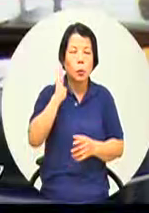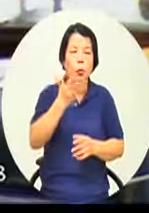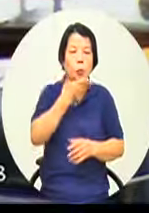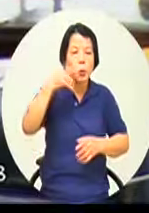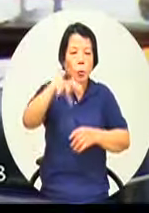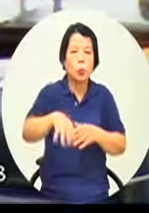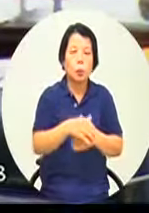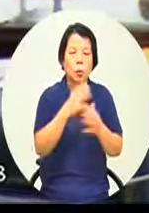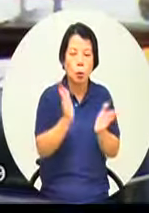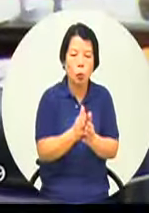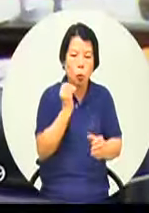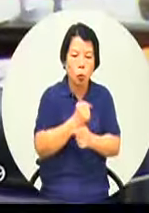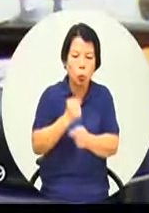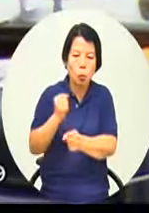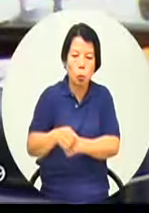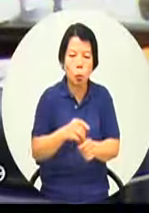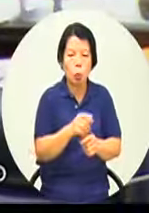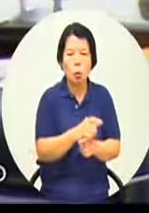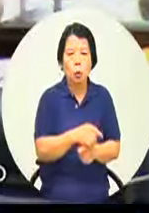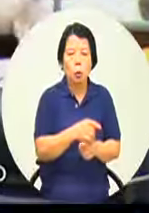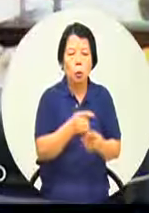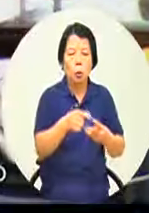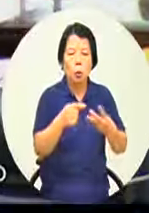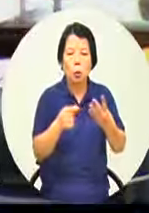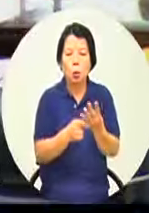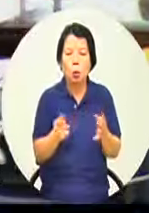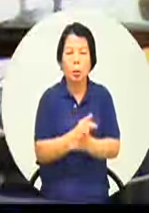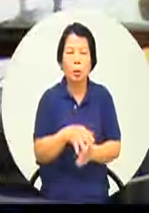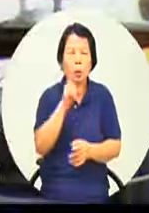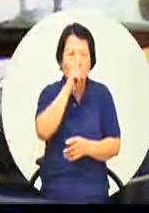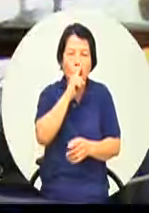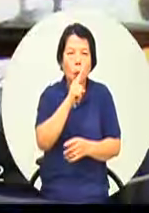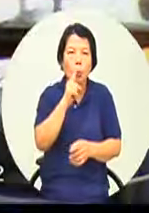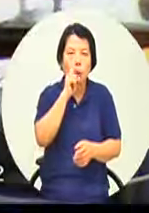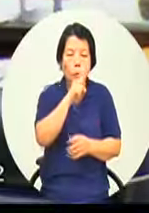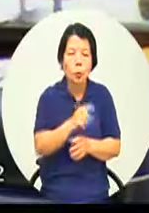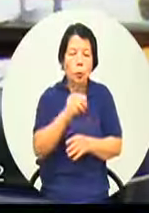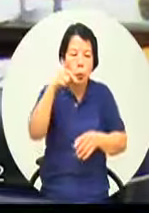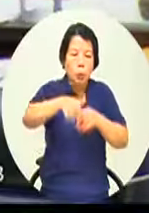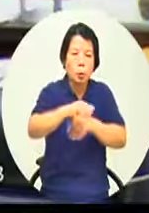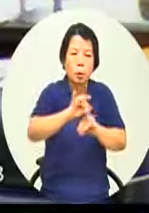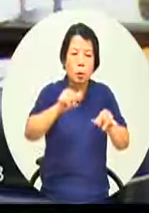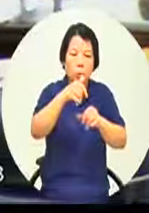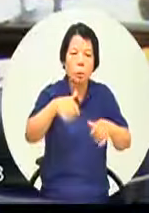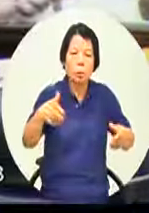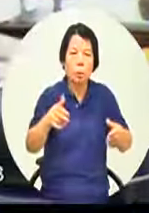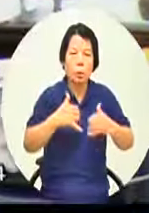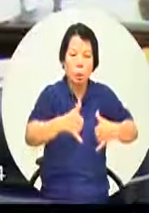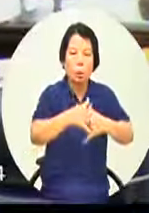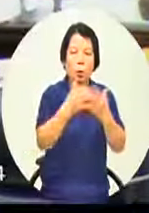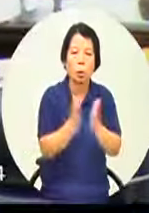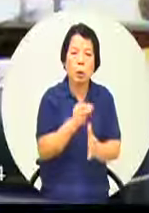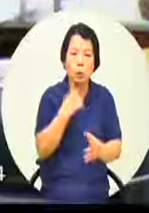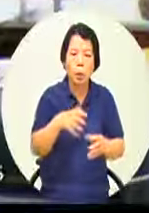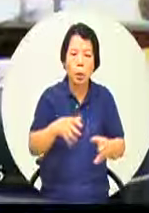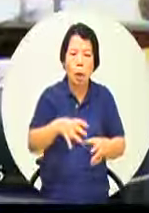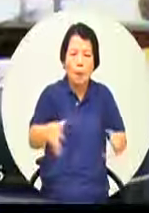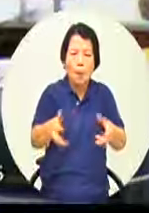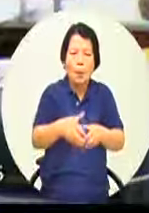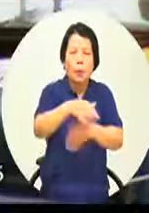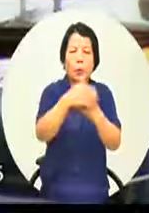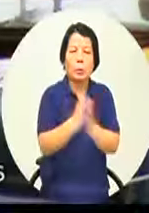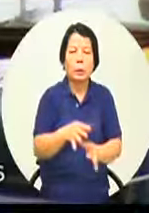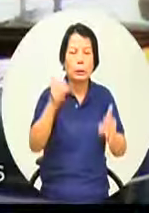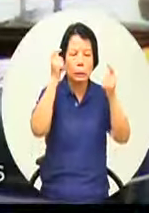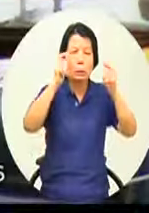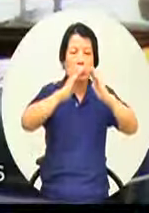经做到第3期、第4期的污水下水道了，每一年都在挖，地面都在挖。如果他们挖完以后换你们挖，高雄市整天路